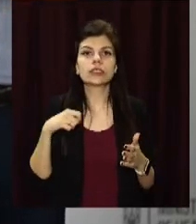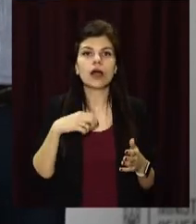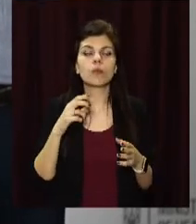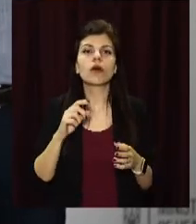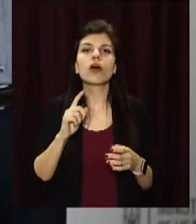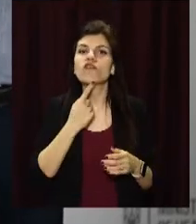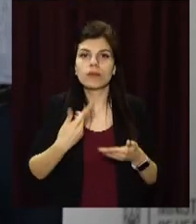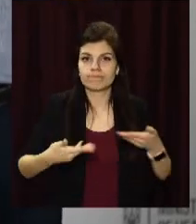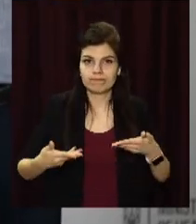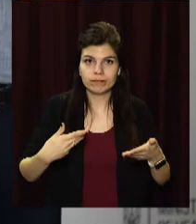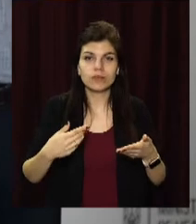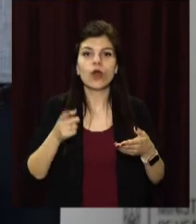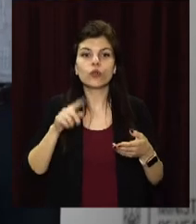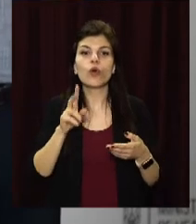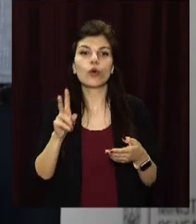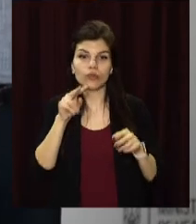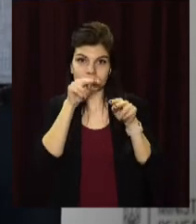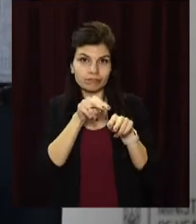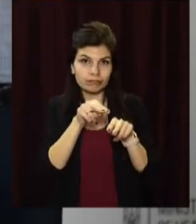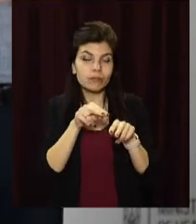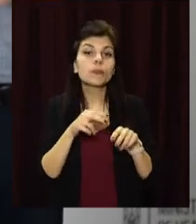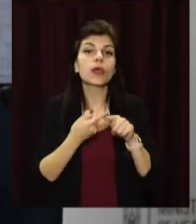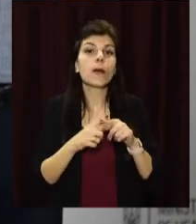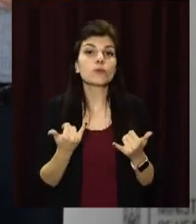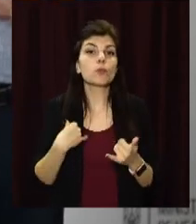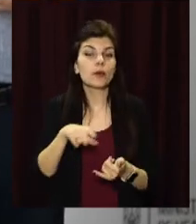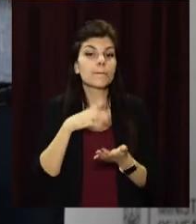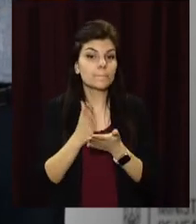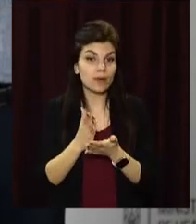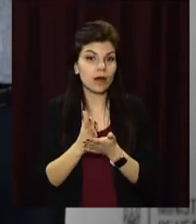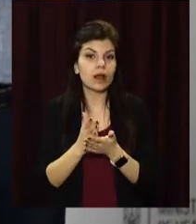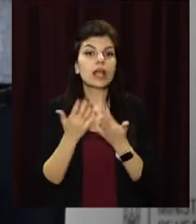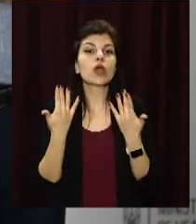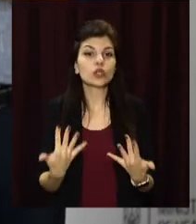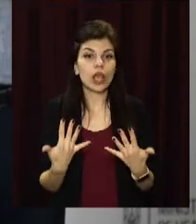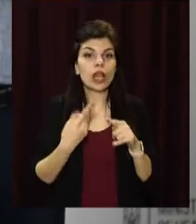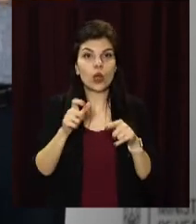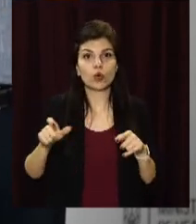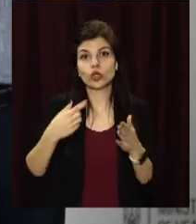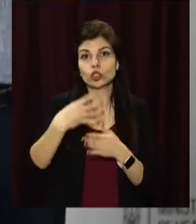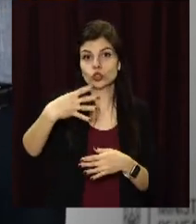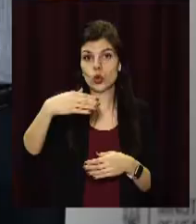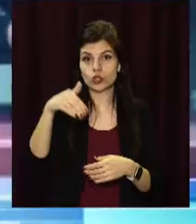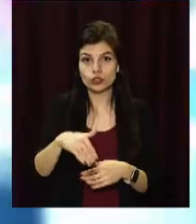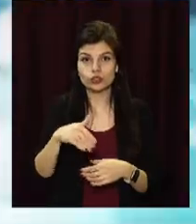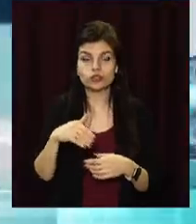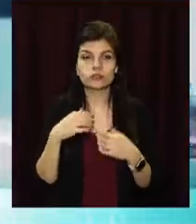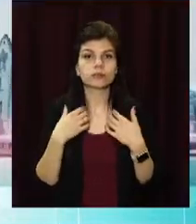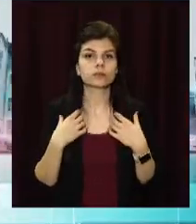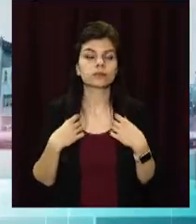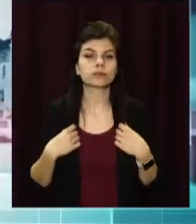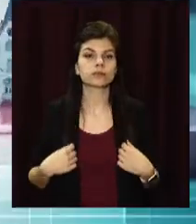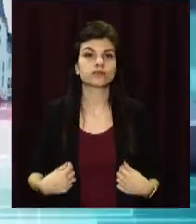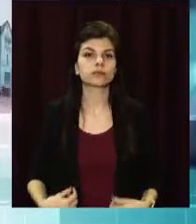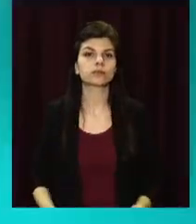маломобільних, а також їх опікунів. І сьогодні ми маємо орієнтовну кількість таких людей – це 40 тисяч.